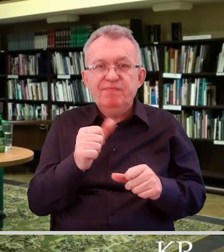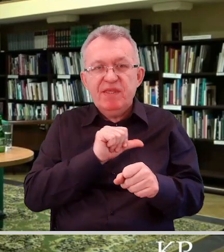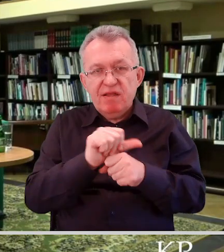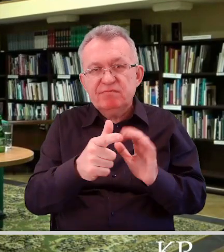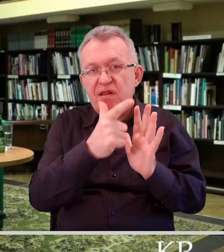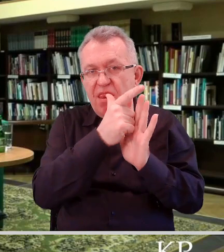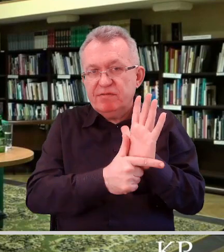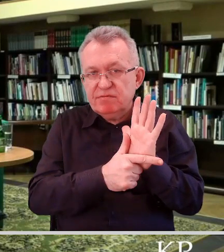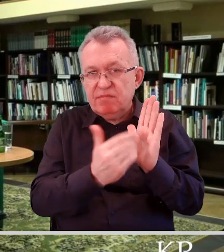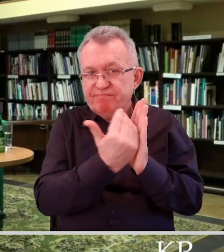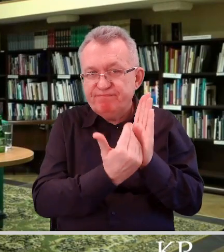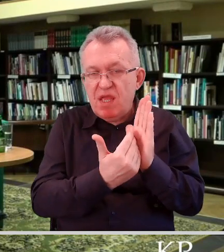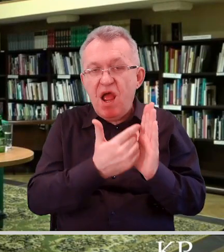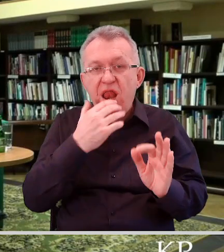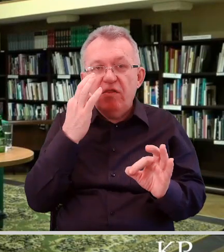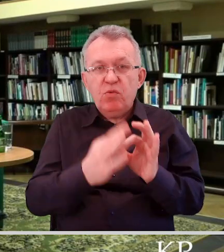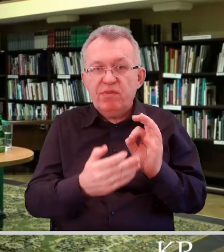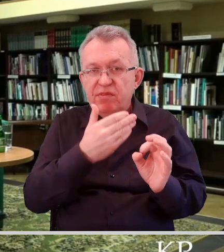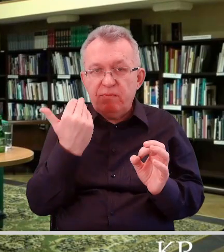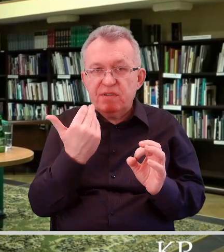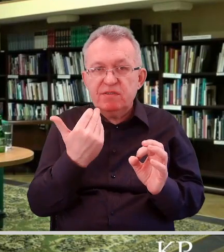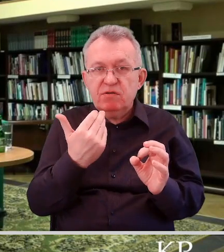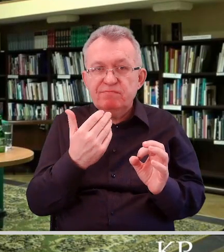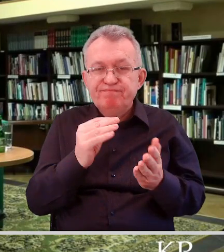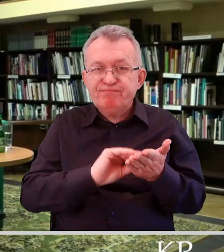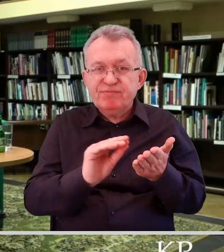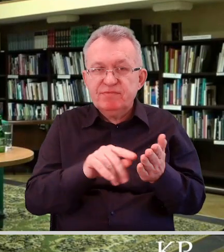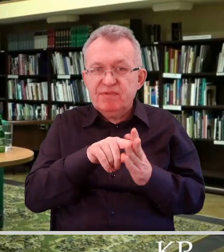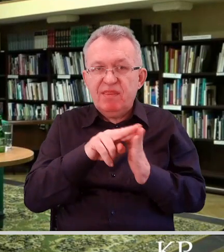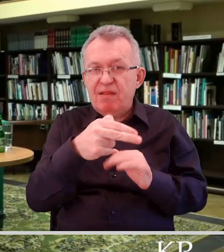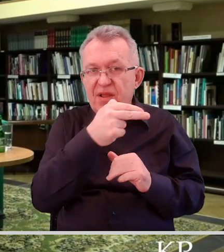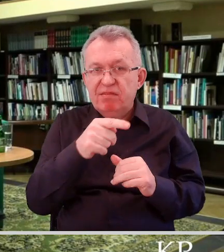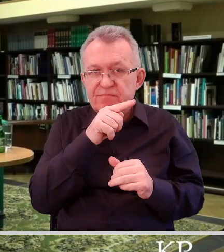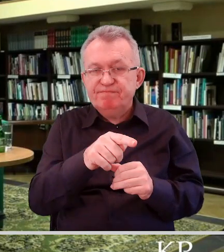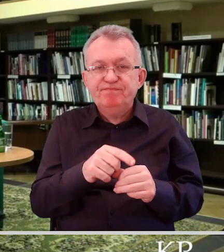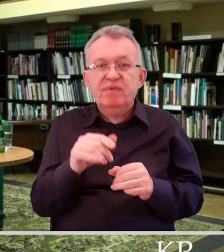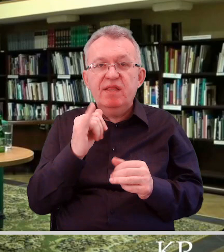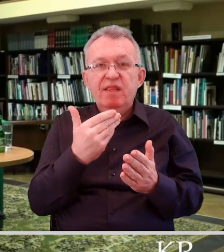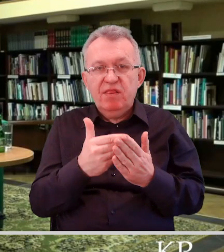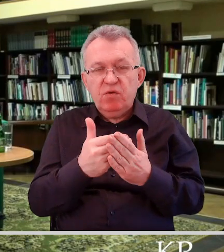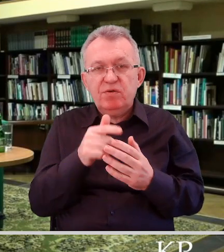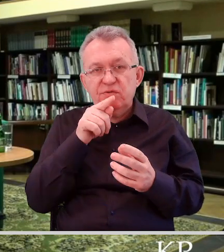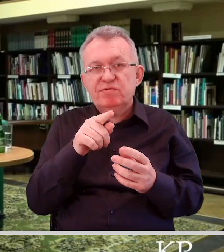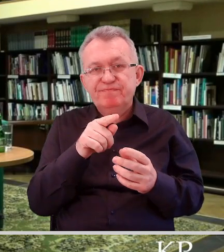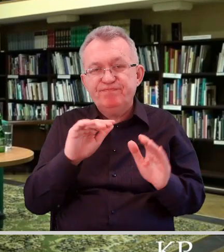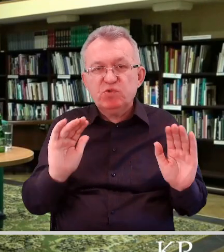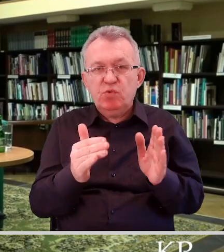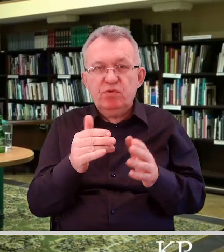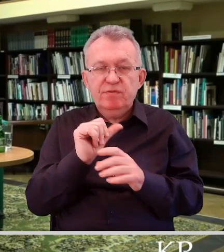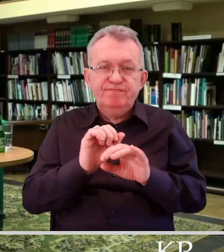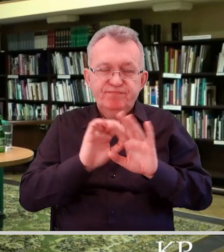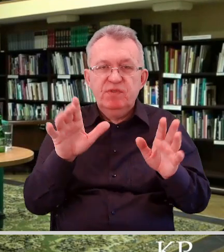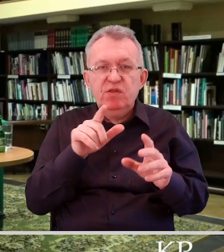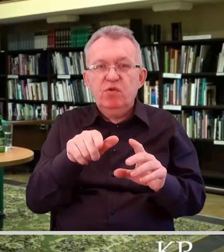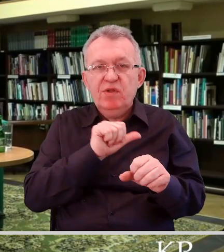ich listy, ale nie ma zbyt wielu opracowań żadnych na ten temat. Także one są właśnie tak schematycznie bardzo przedstawiane,